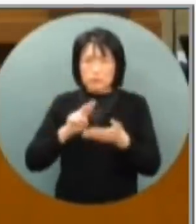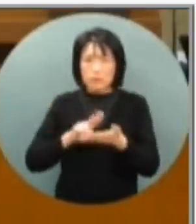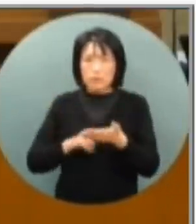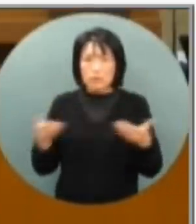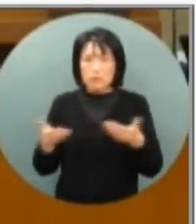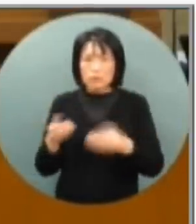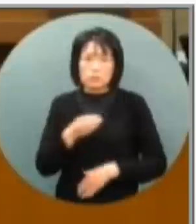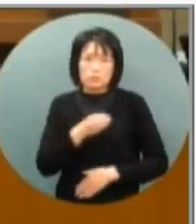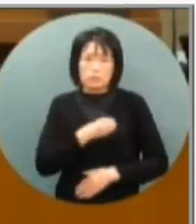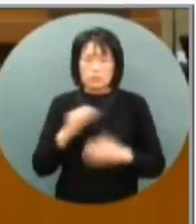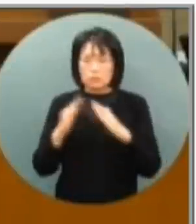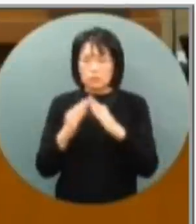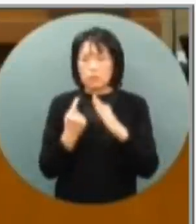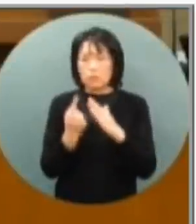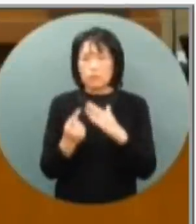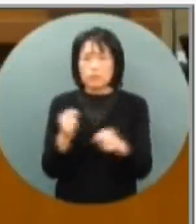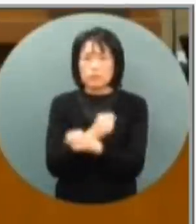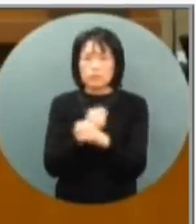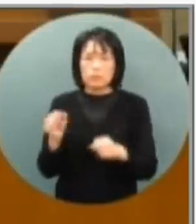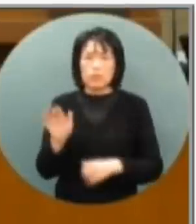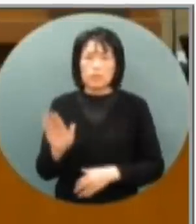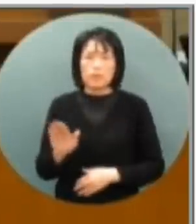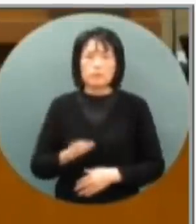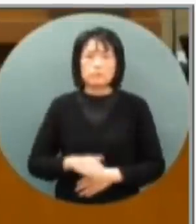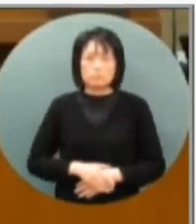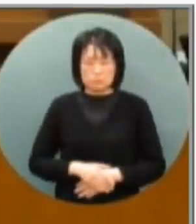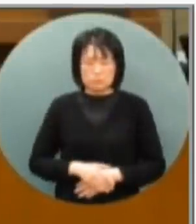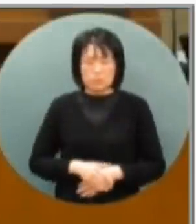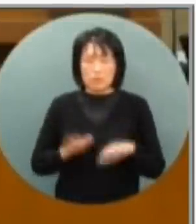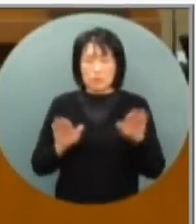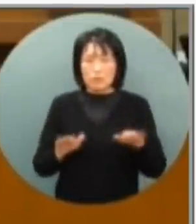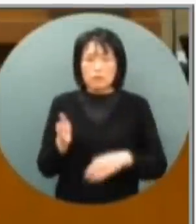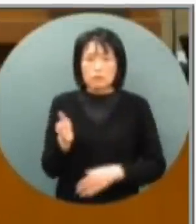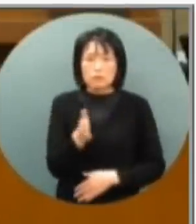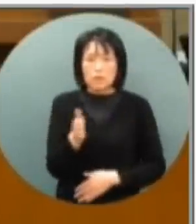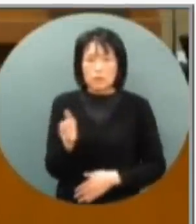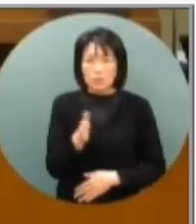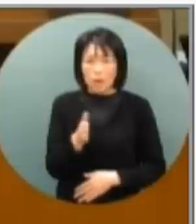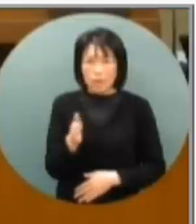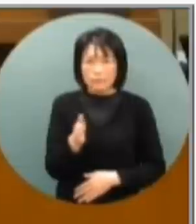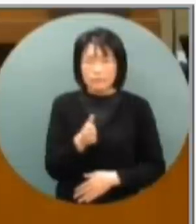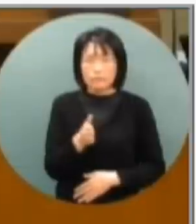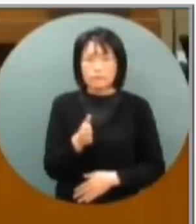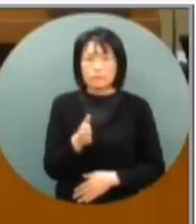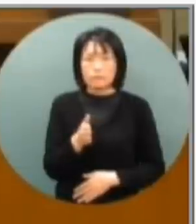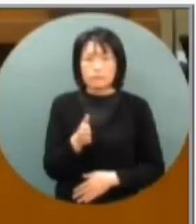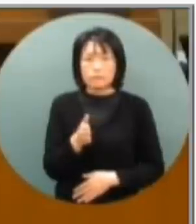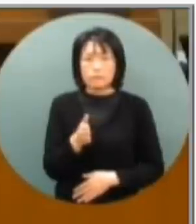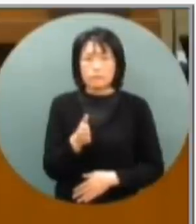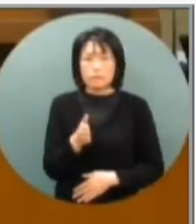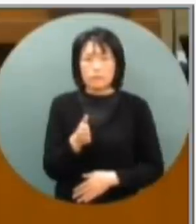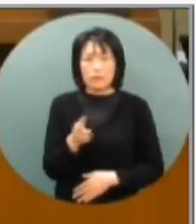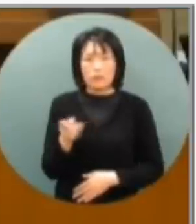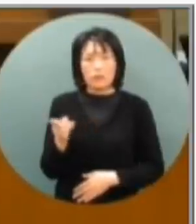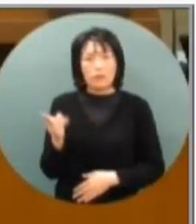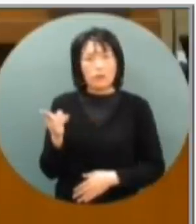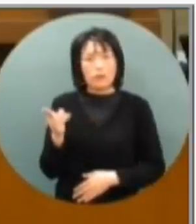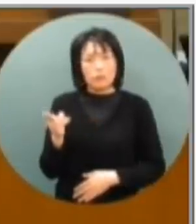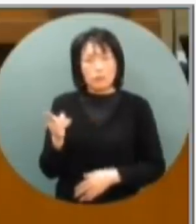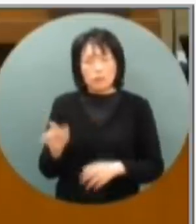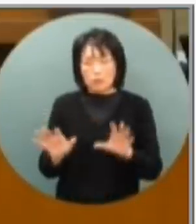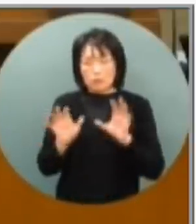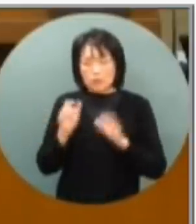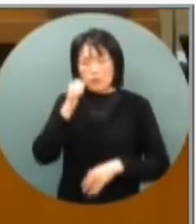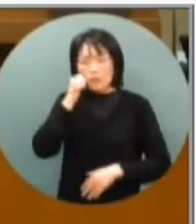の訪問事業ということをいたしたりしています。ただ最近はですね、向こうの方で受けられないという事例も出て